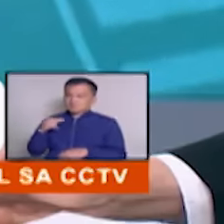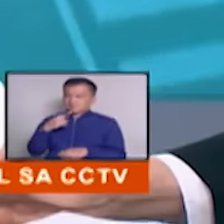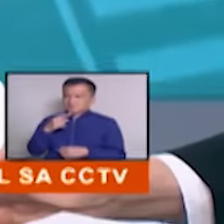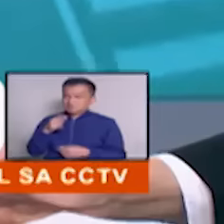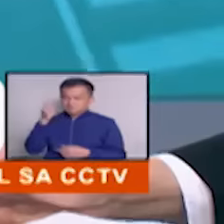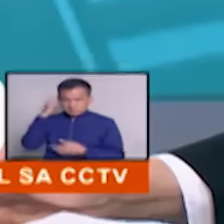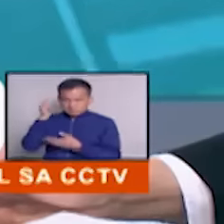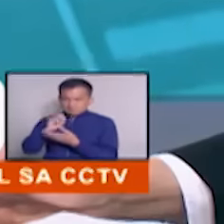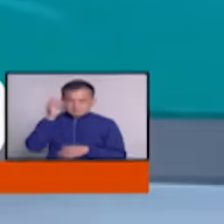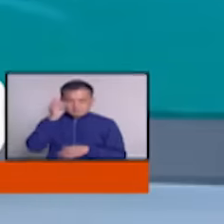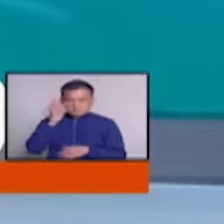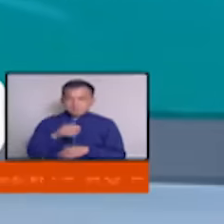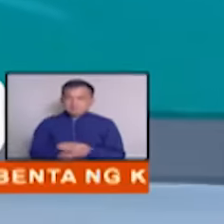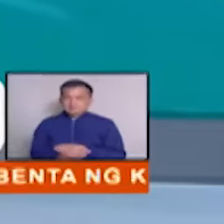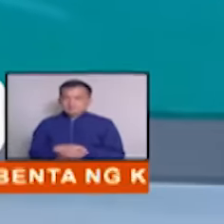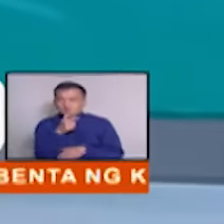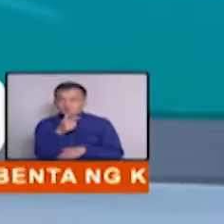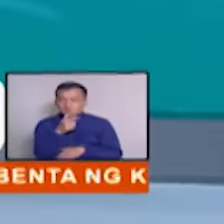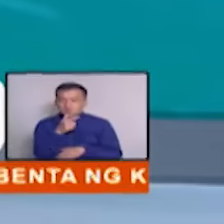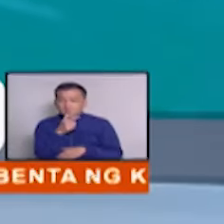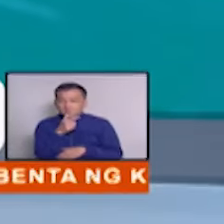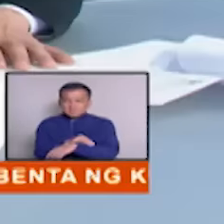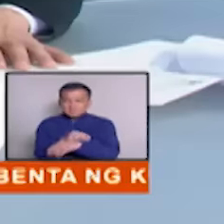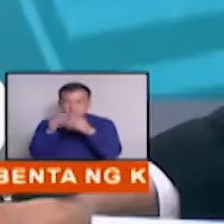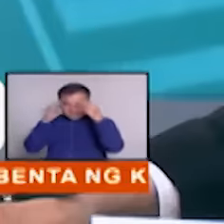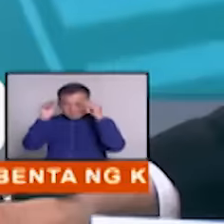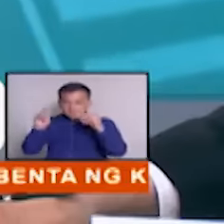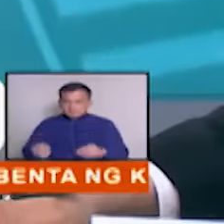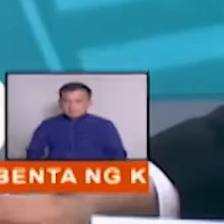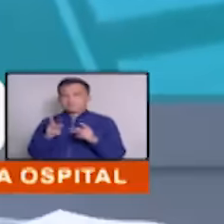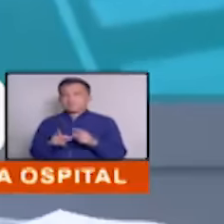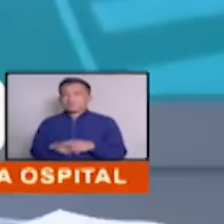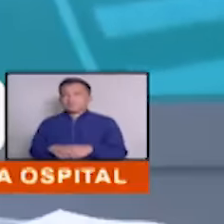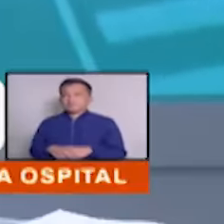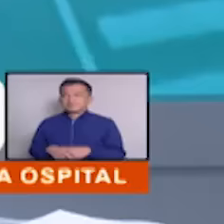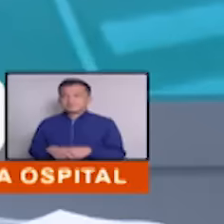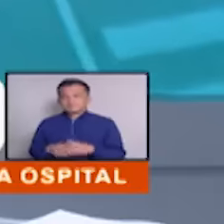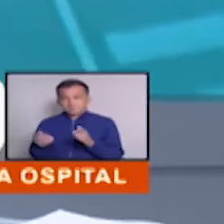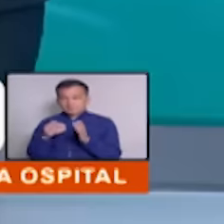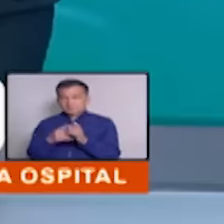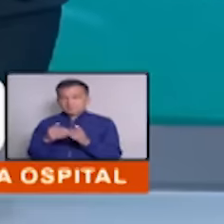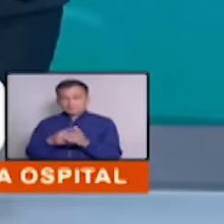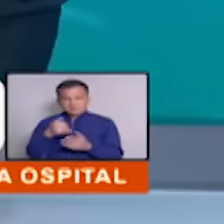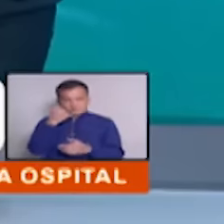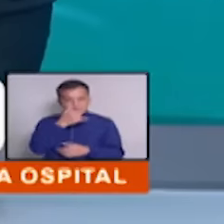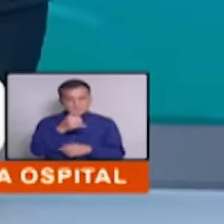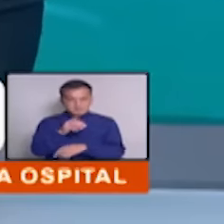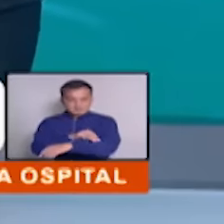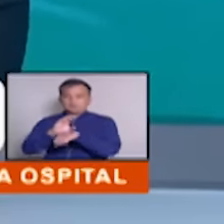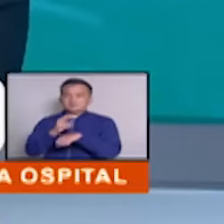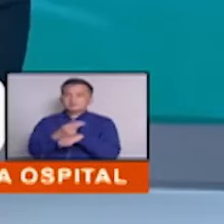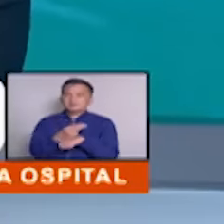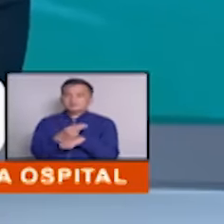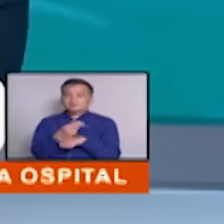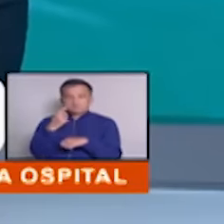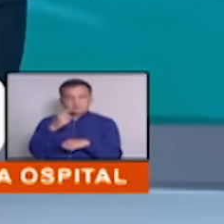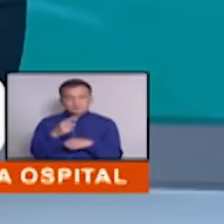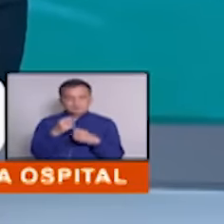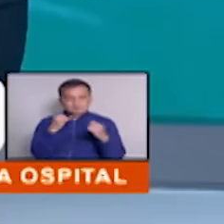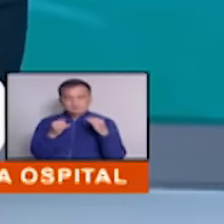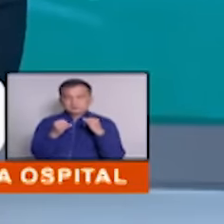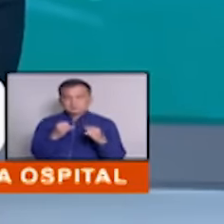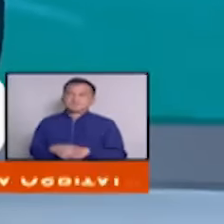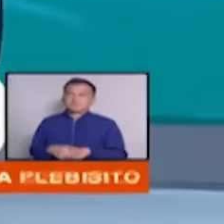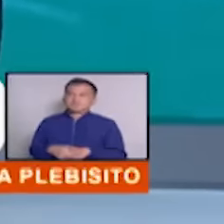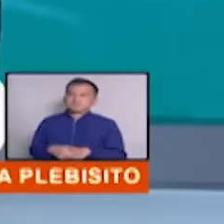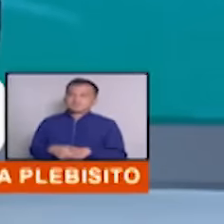pinagsekretary lang po nila ako doon. Sino bang mayroon ngayon ng Makati? Sir Abby Binay po. Makailang beses po namin tinawagan ng Makati City Hall para kunan po sila ng